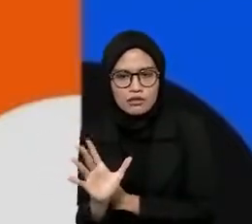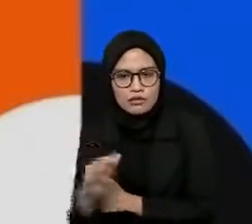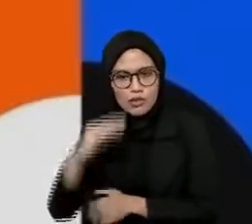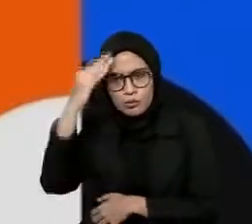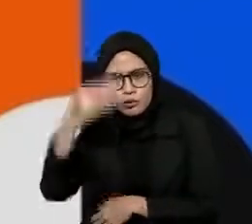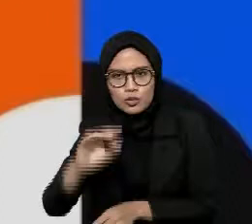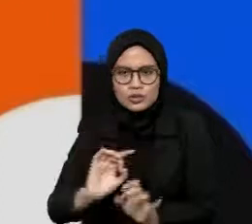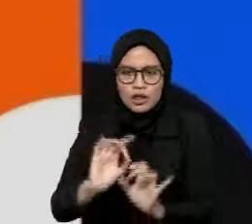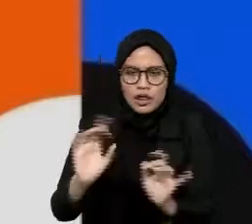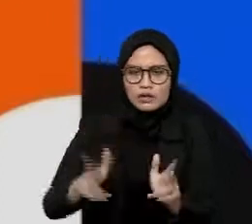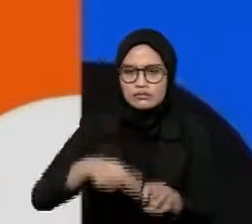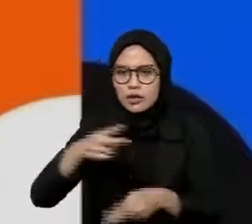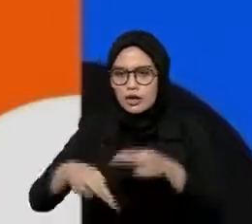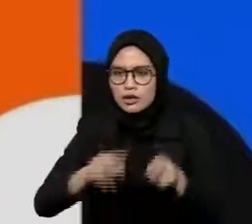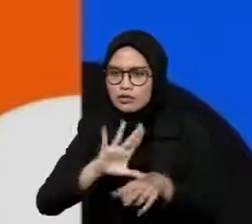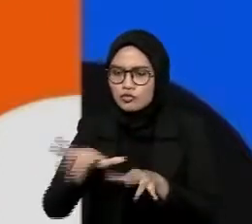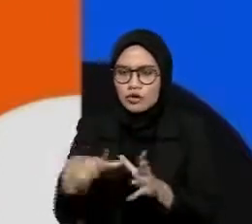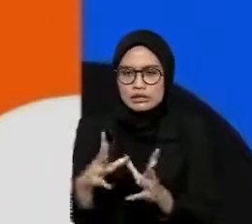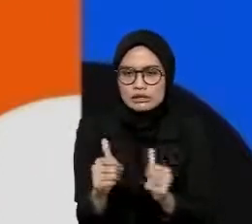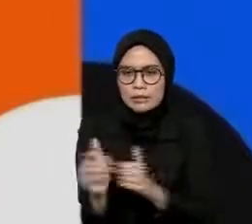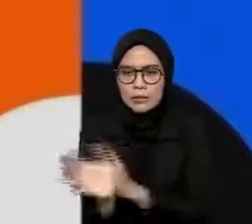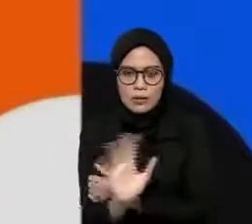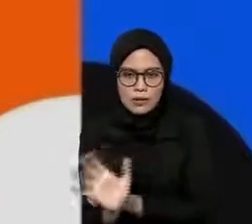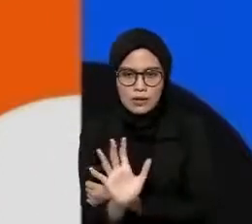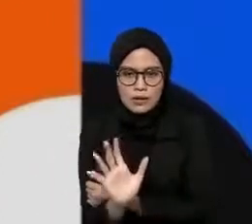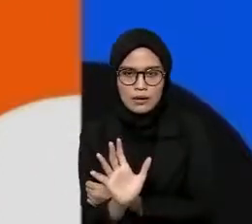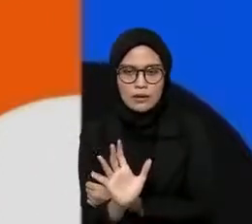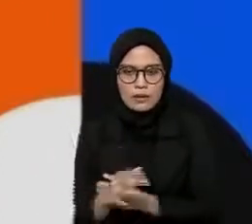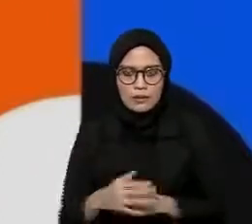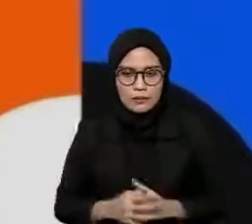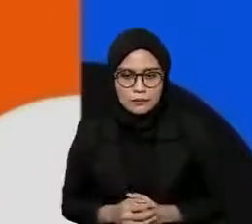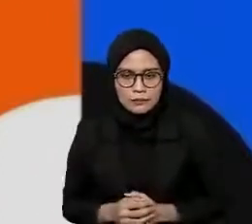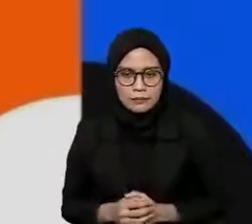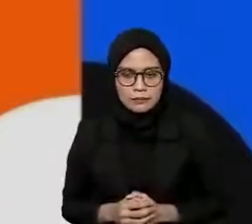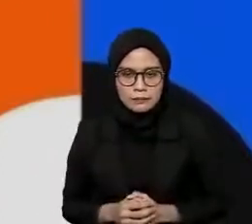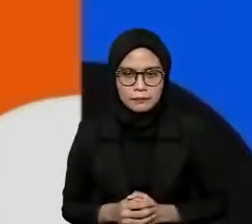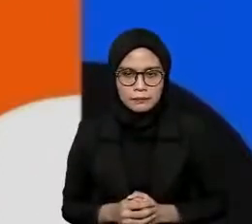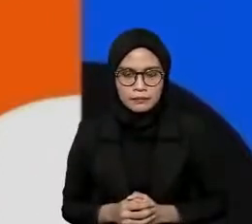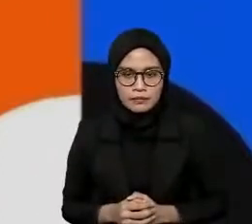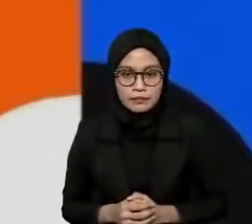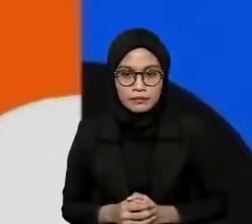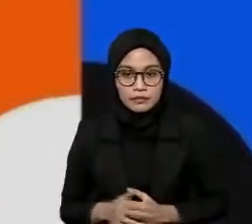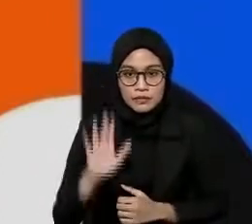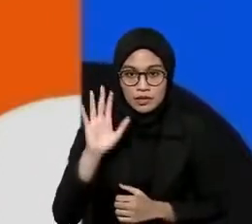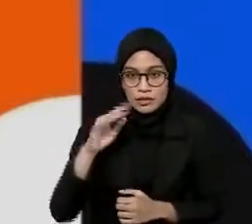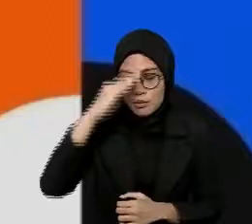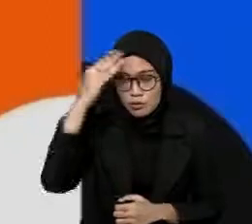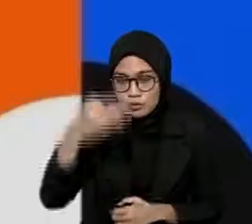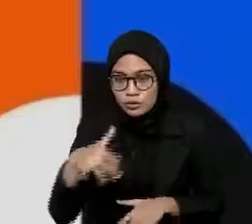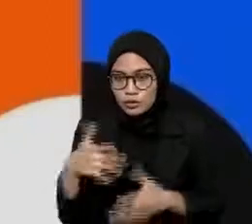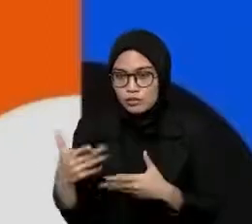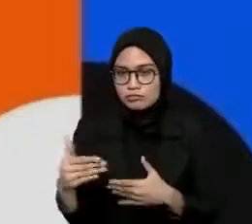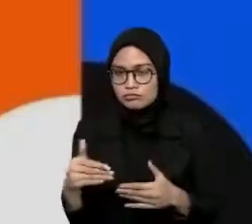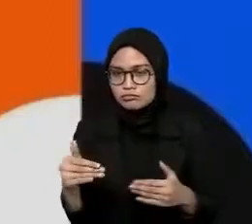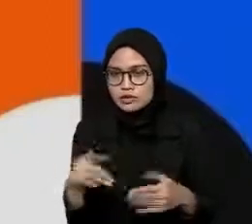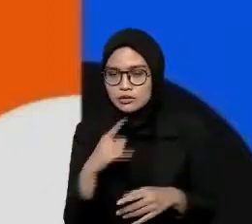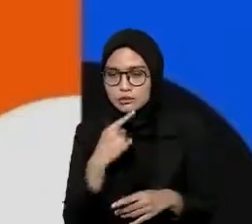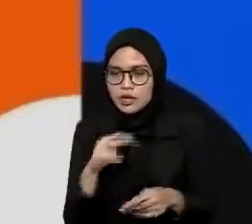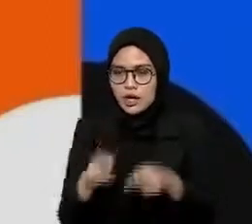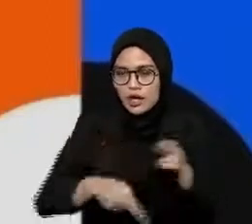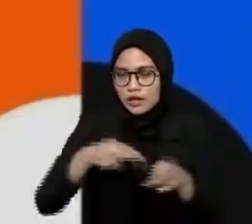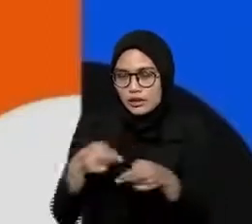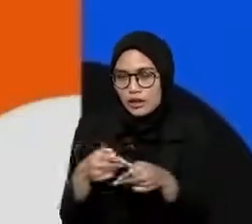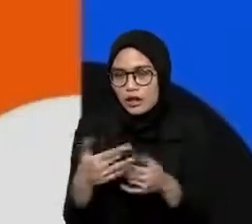armada di setiap moda melalui ramcek kepada armada yang akan dioperasikan dan melakukan pengaturan kapasitas